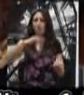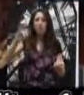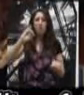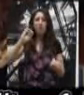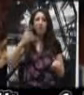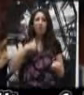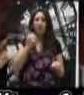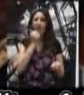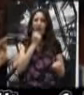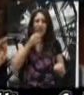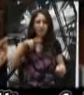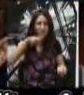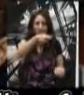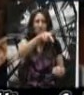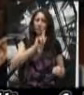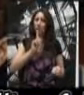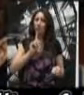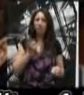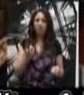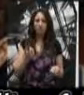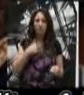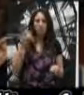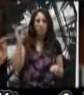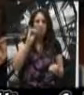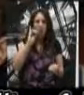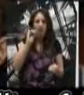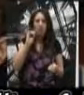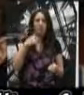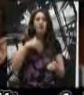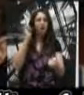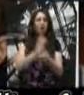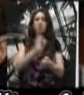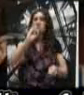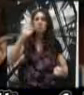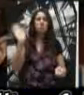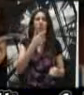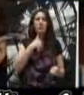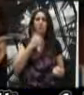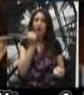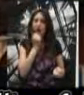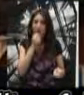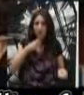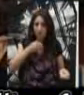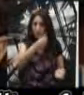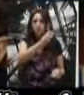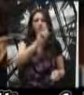انا ما اعملش حاجه غلط. يعني عندي ان انا اتحبس بس ما عملتش حاجه غلط.